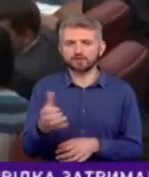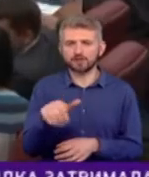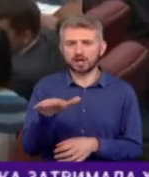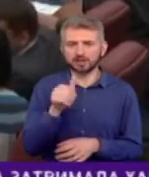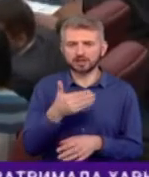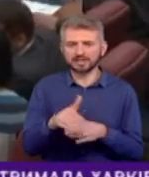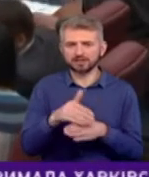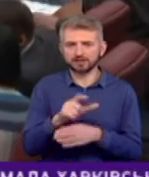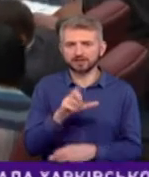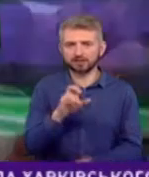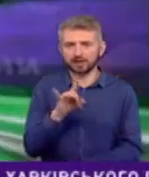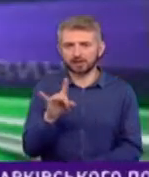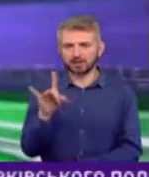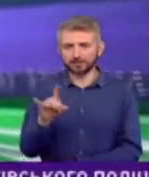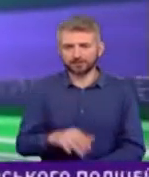в ЄБРР.